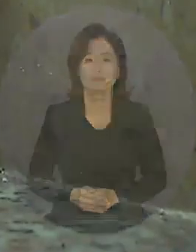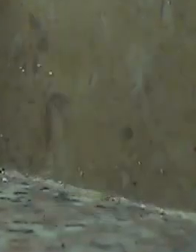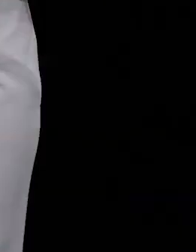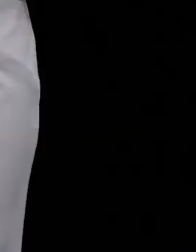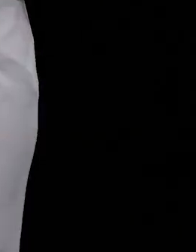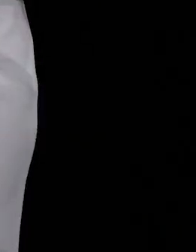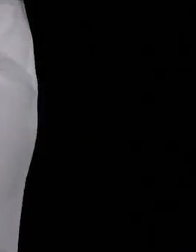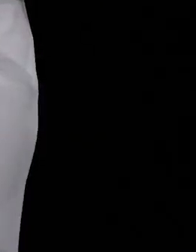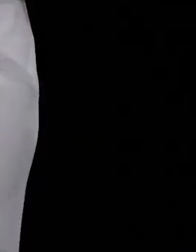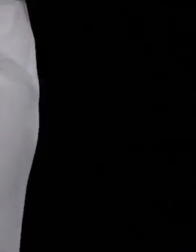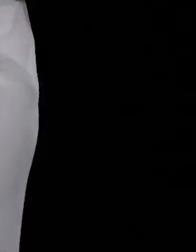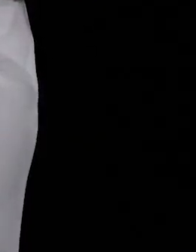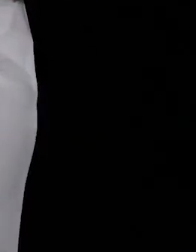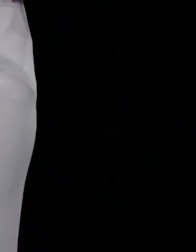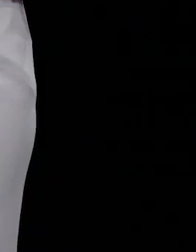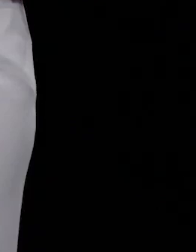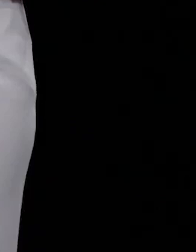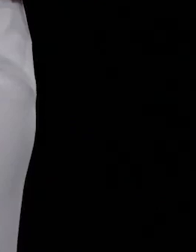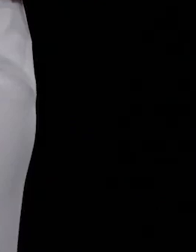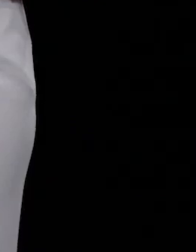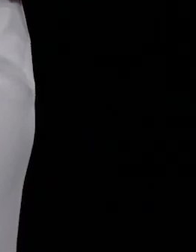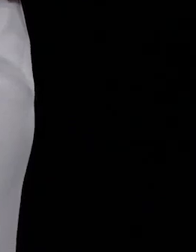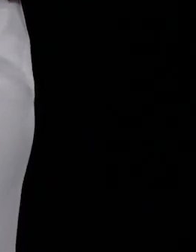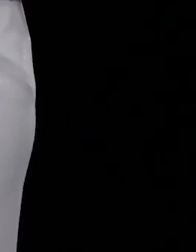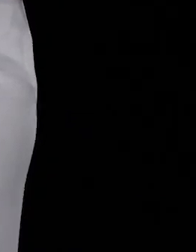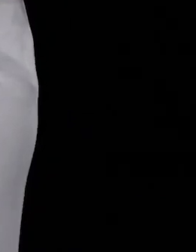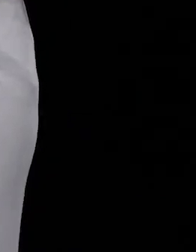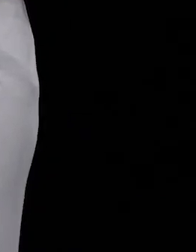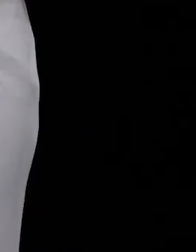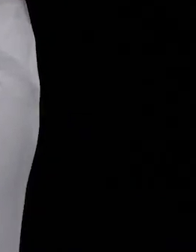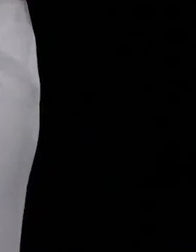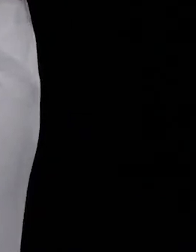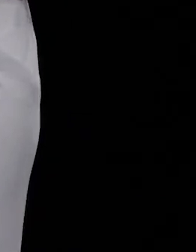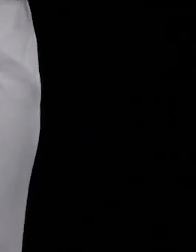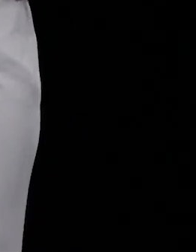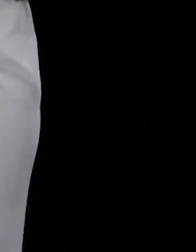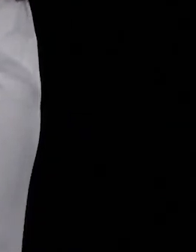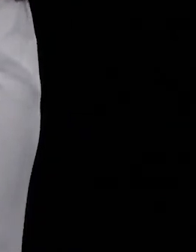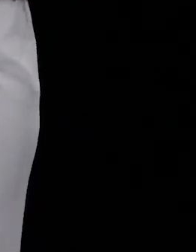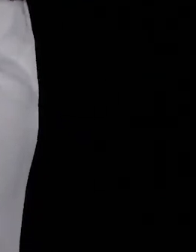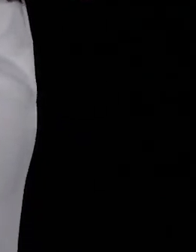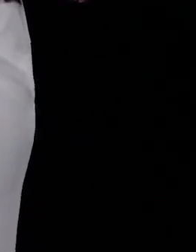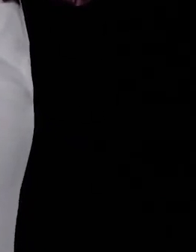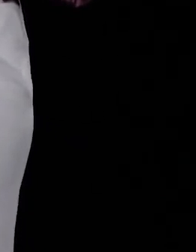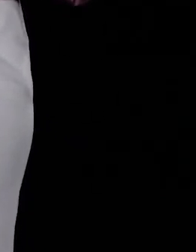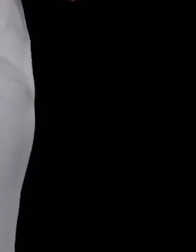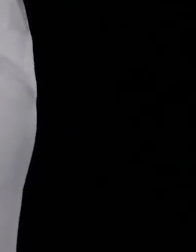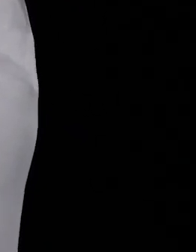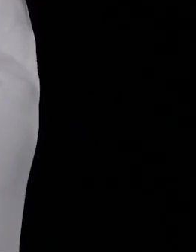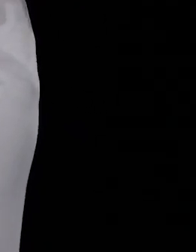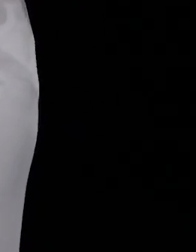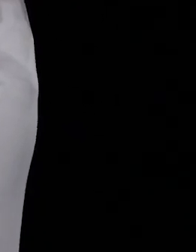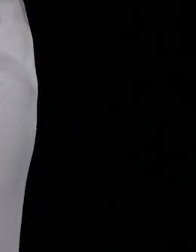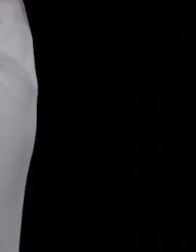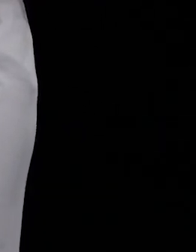강서영입니다. 언제 어디서나 내 손안의 뉴스. 광주 MBC 뉴스 유튜브 구독으로 함께하세요.